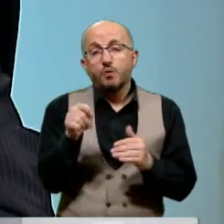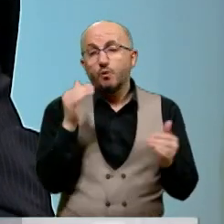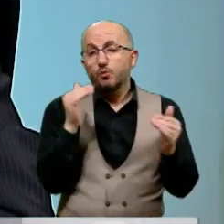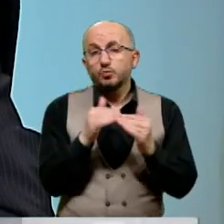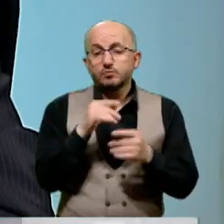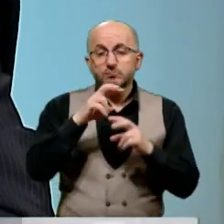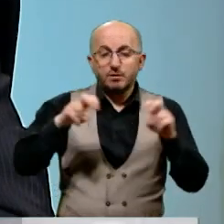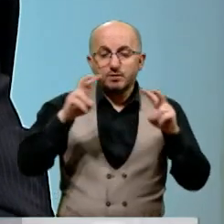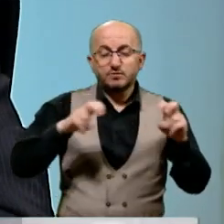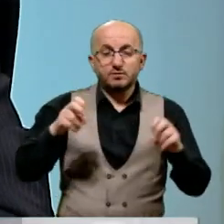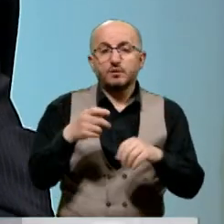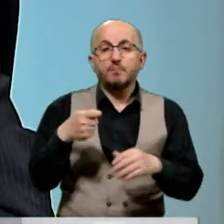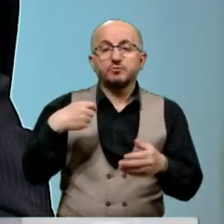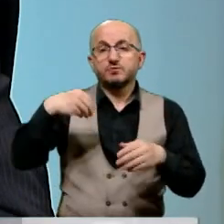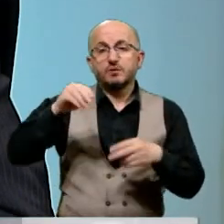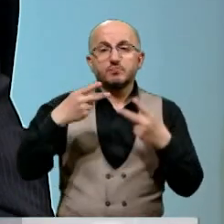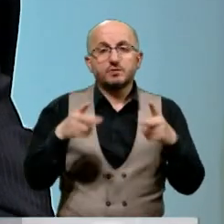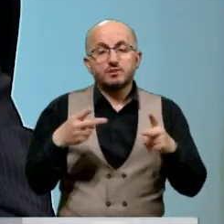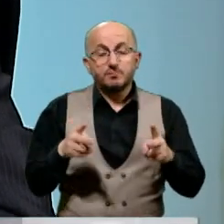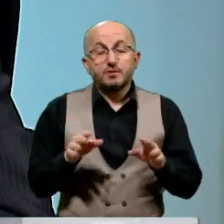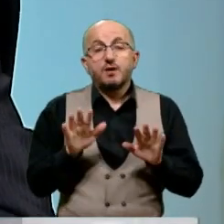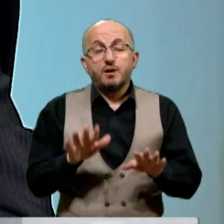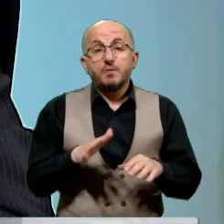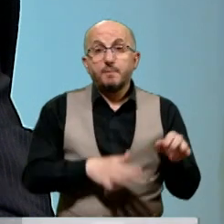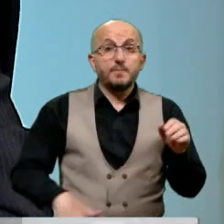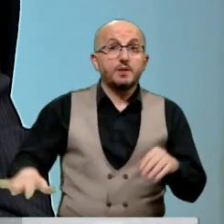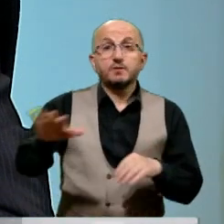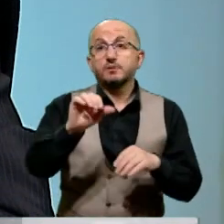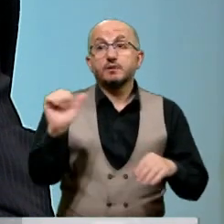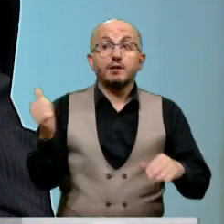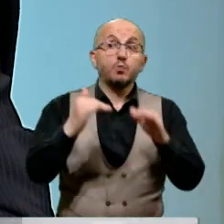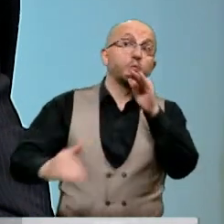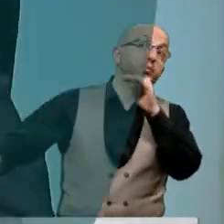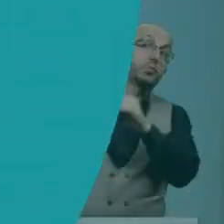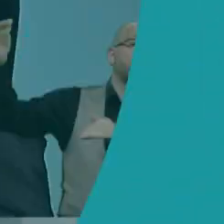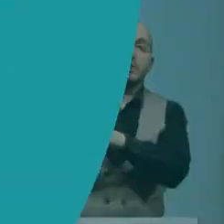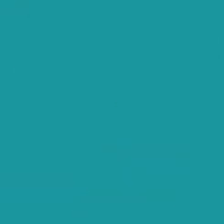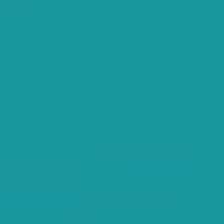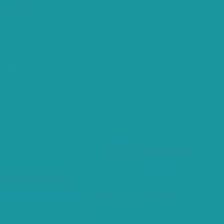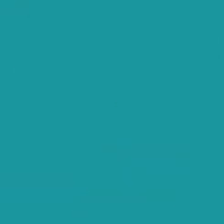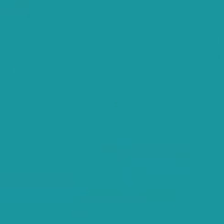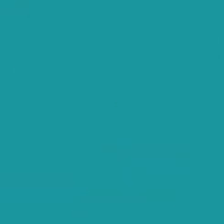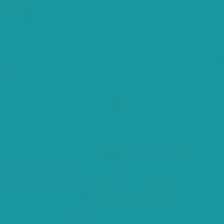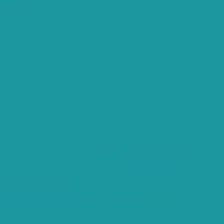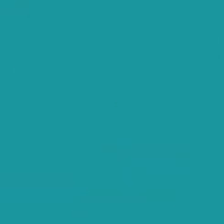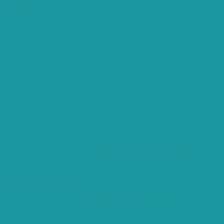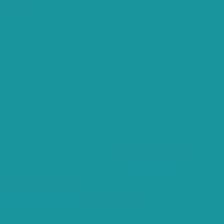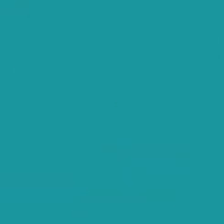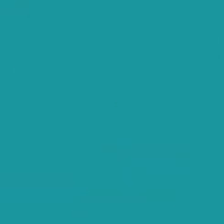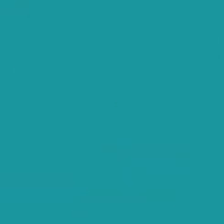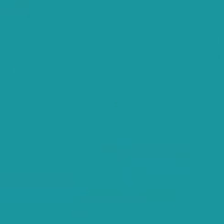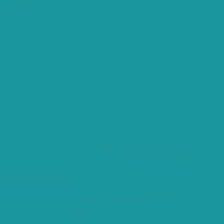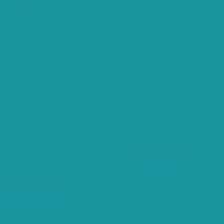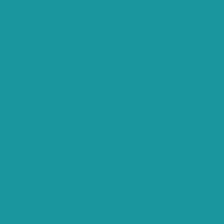değerlerini araştırıp bu miktardan satabilir ama piyasa değerlerinin üzerine çıkarsa o zaman bu haksız kazanç olur helal